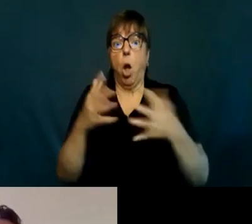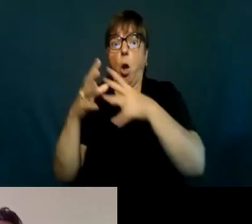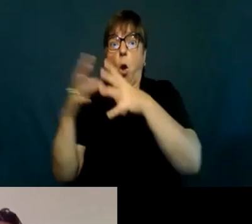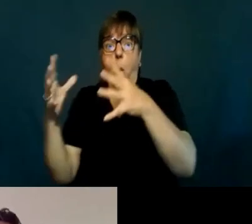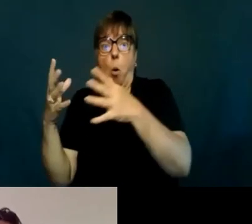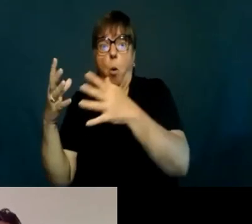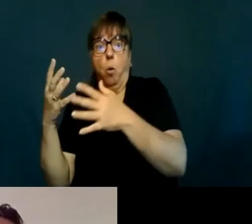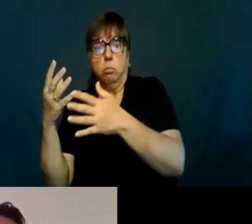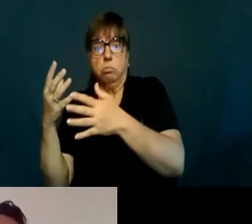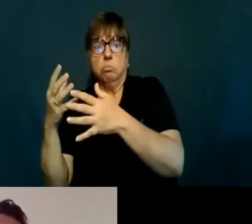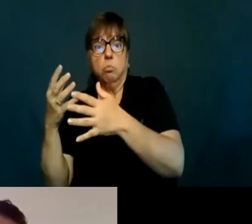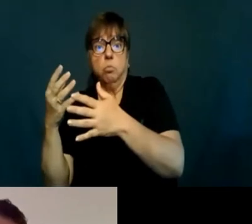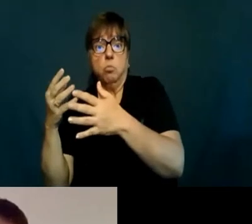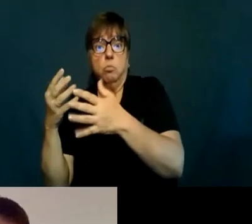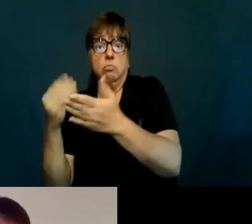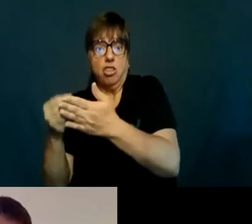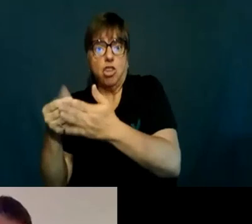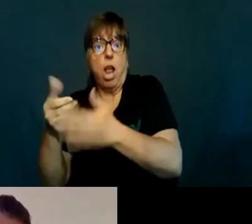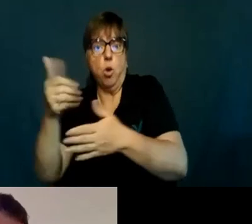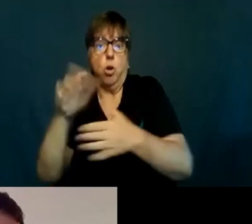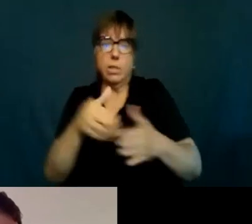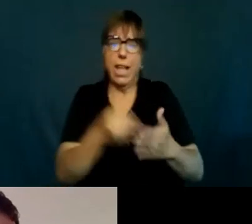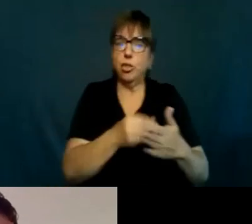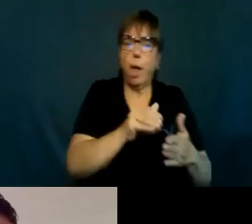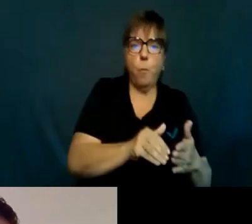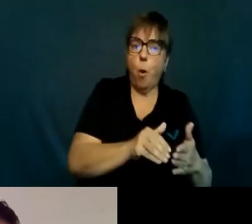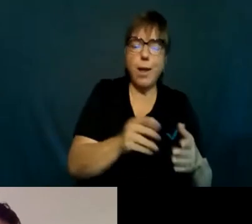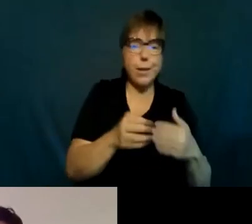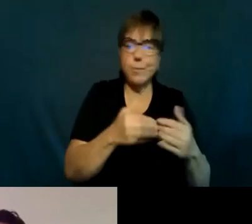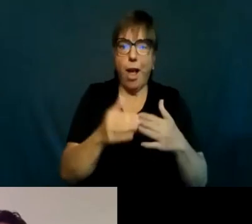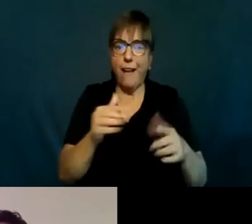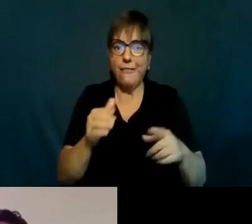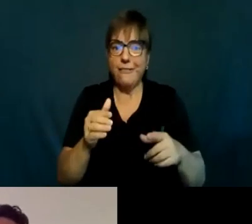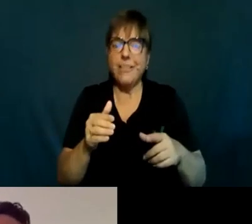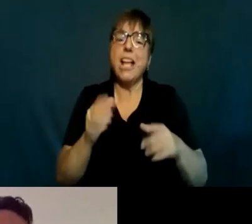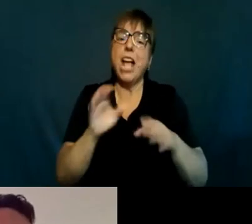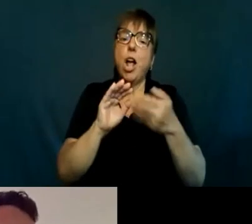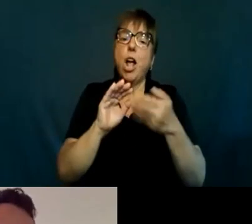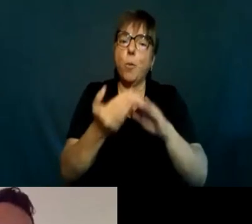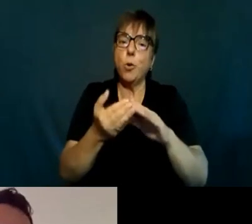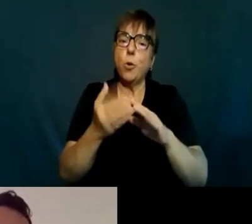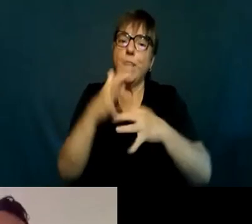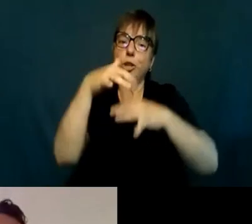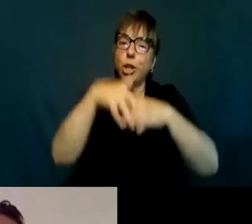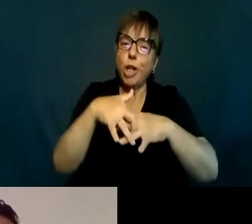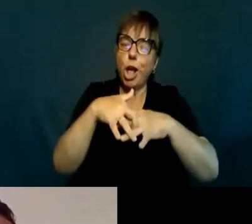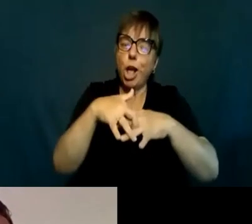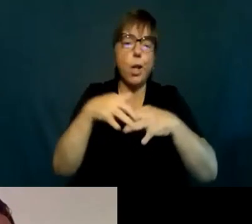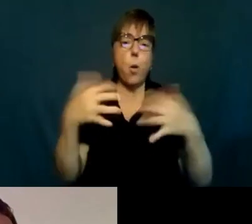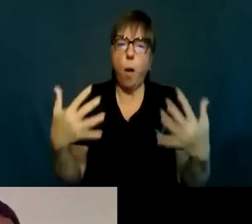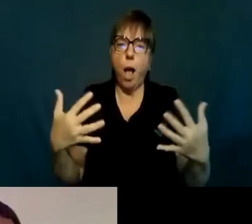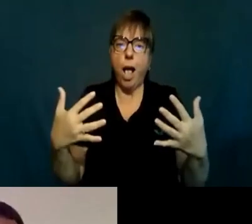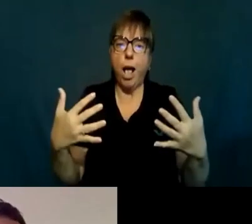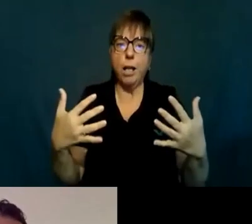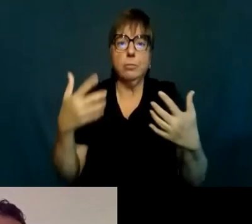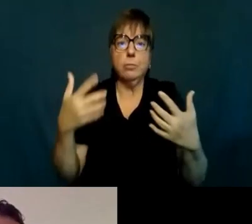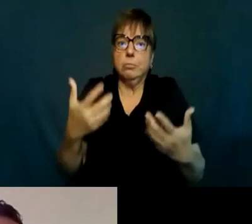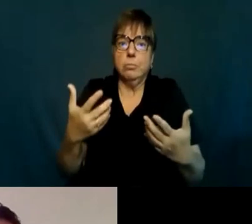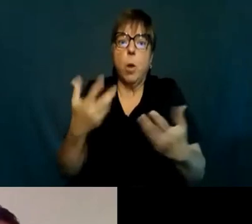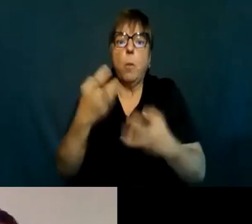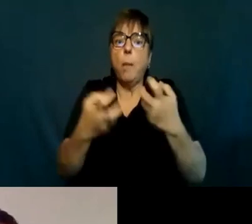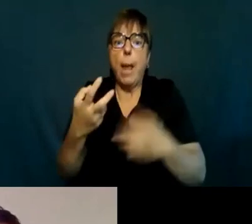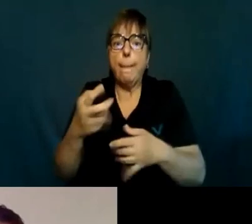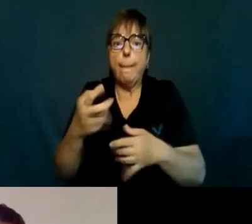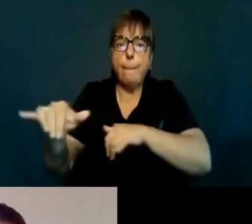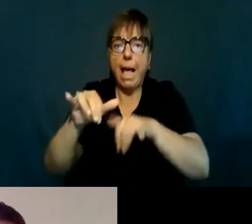Malgré toutes ces différences-là, il a une particularité, je pense, qui unit les communautés autochtones face à la pandémie, puis c'est le peu de réponses de l'État à leurs